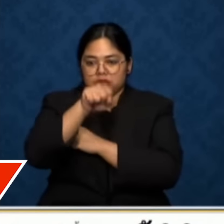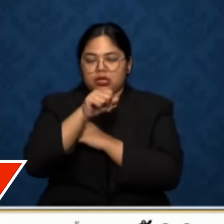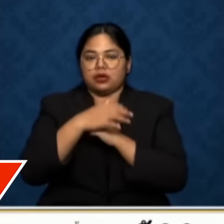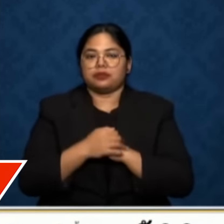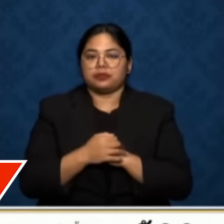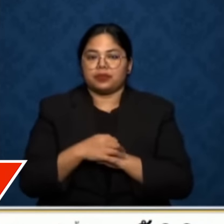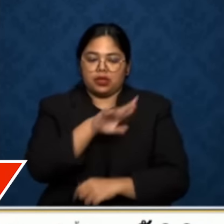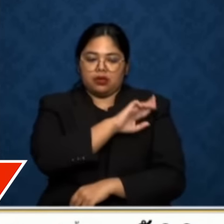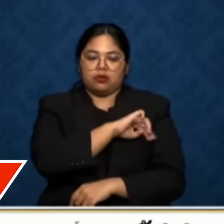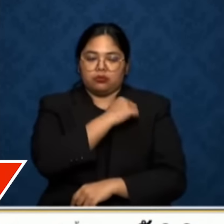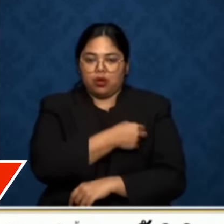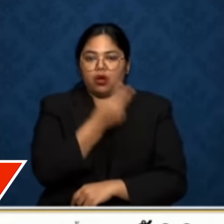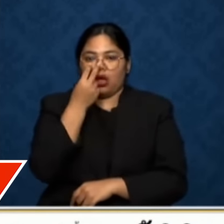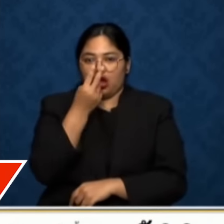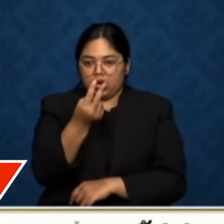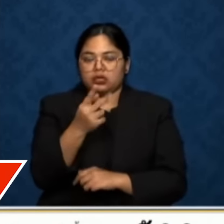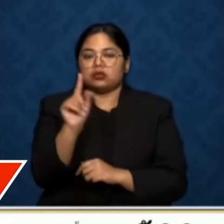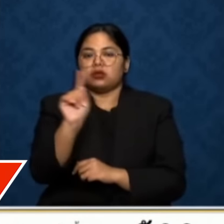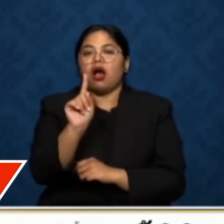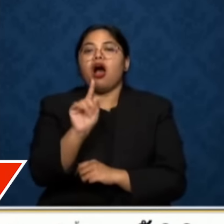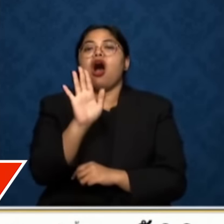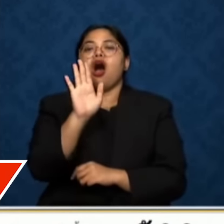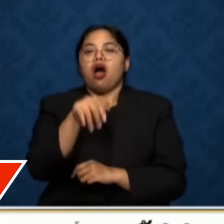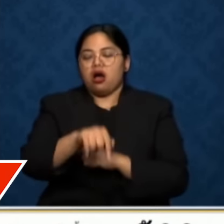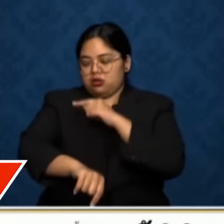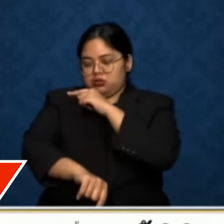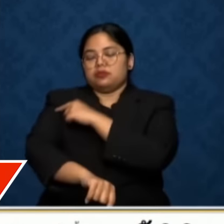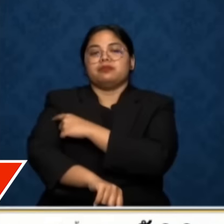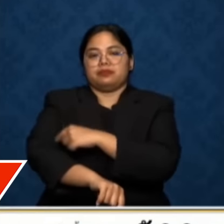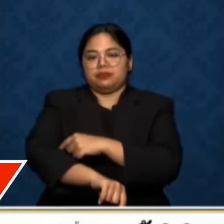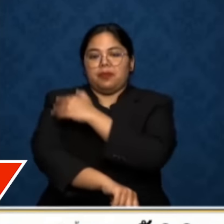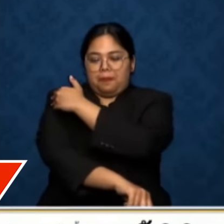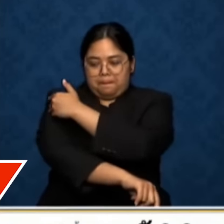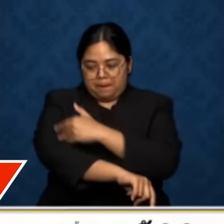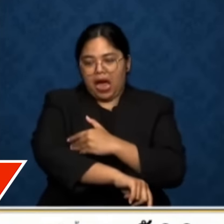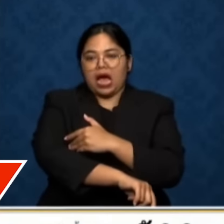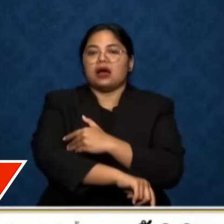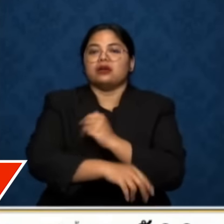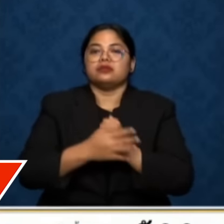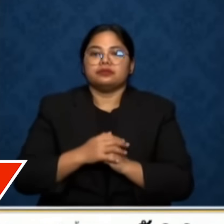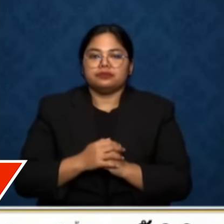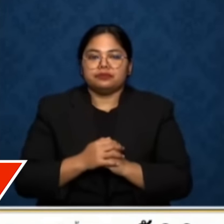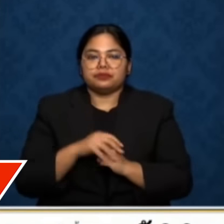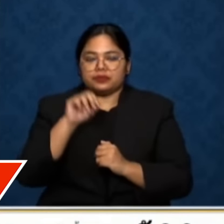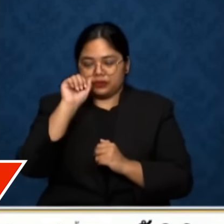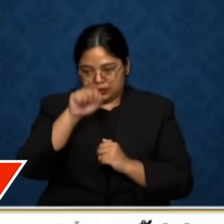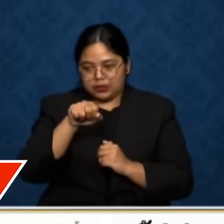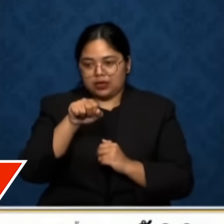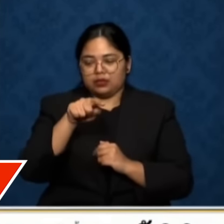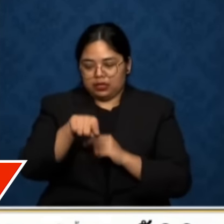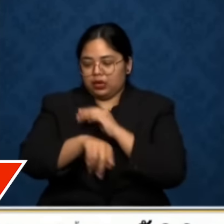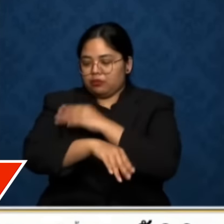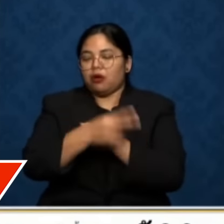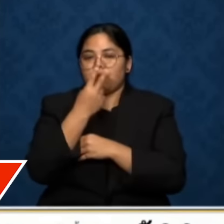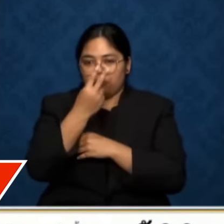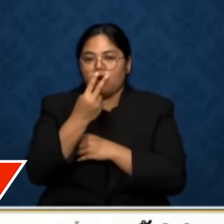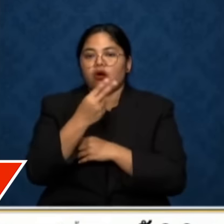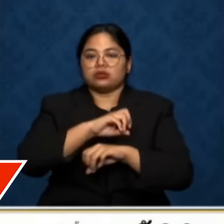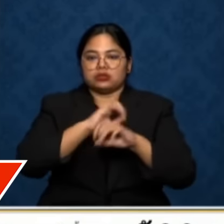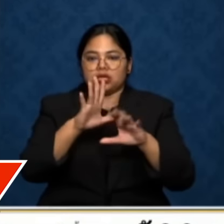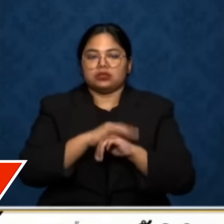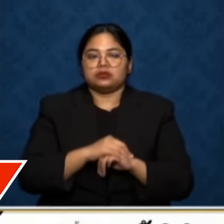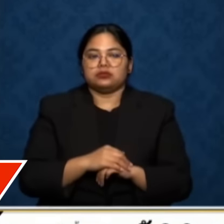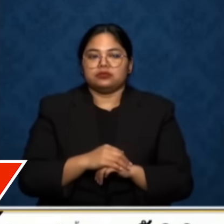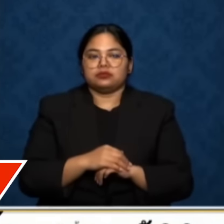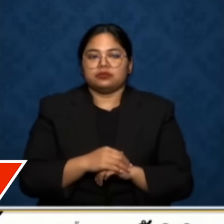เนี่ยโดยเฉพาะสปอร์ตเห็นนี่นะครับเห็นปุ๊บอ้อ AB Duction ผ่าโรเตเตอร์คัฟมาแน่ๆนะครับสไลด์ถัดไปครับ